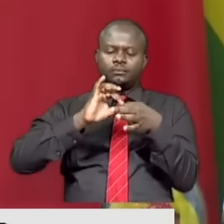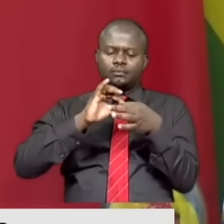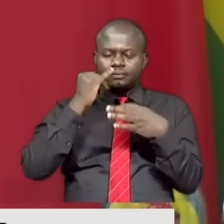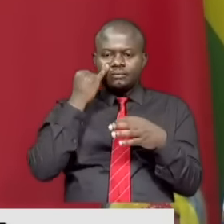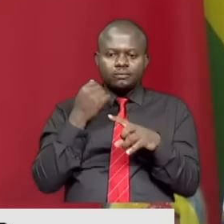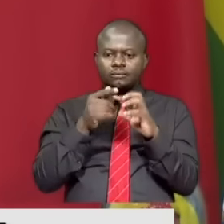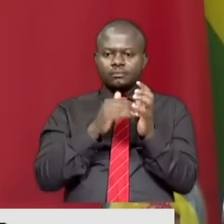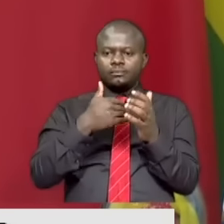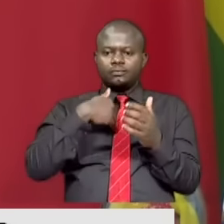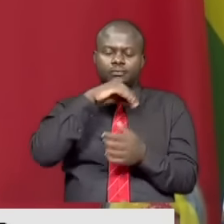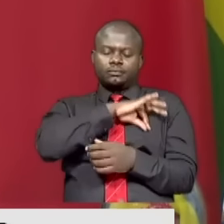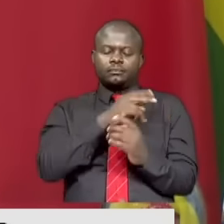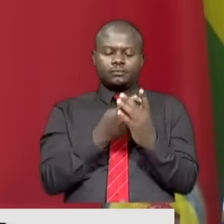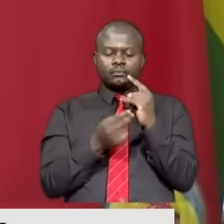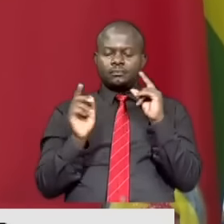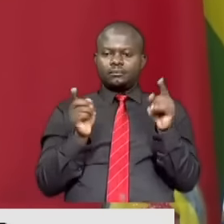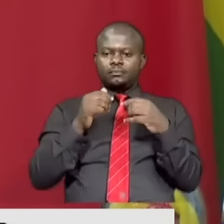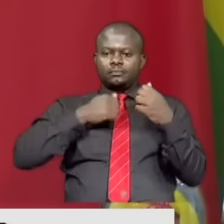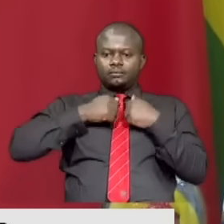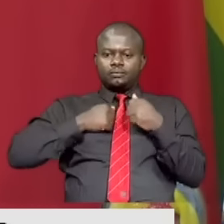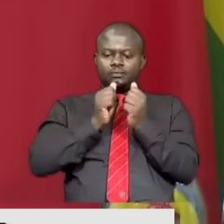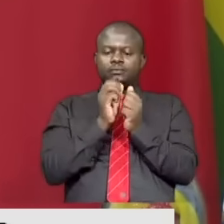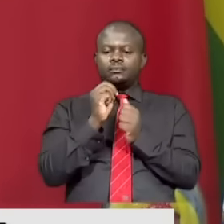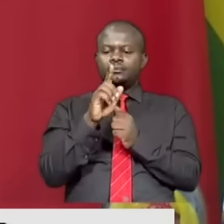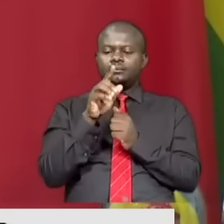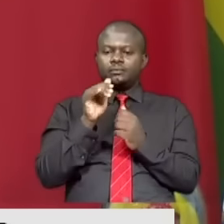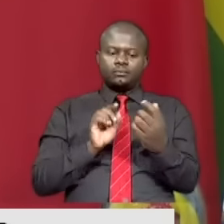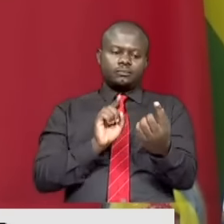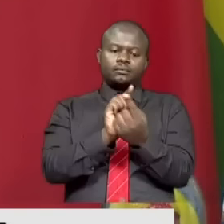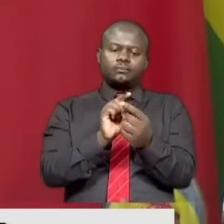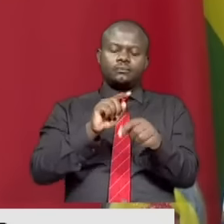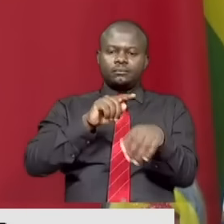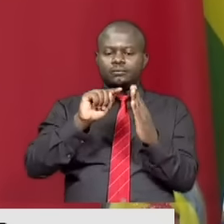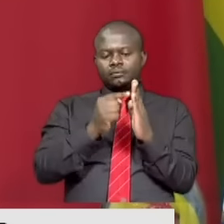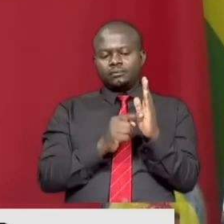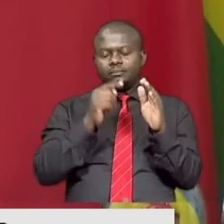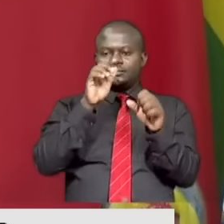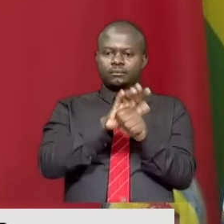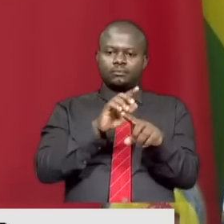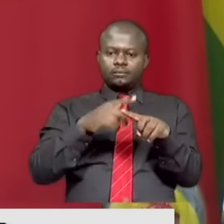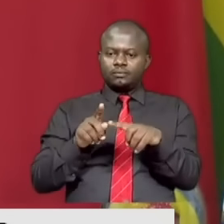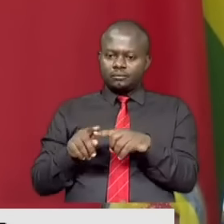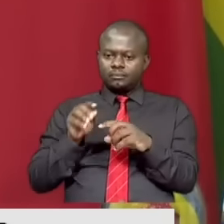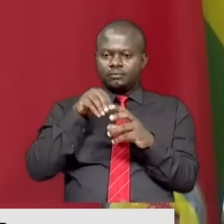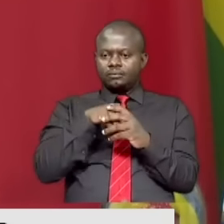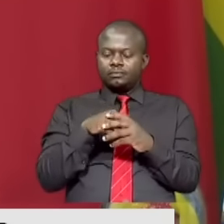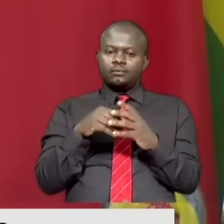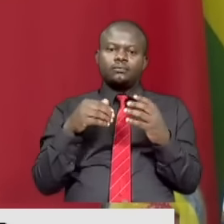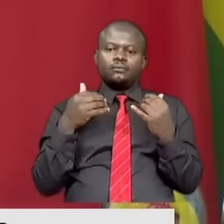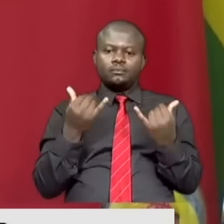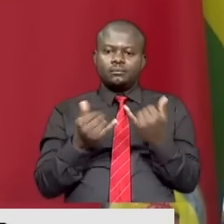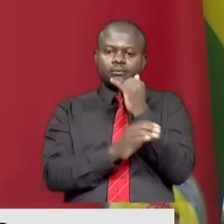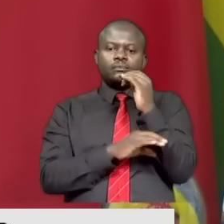bufitiye inyungu impande zombi. U Rwanda na Mali bihuriye ku ngingo nyinshi zitandukanye. Izi zirimo kuba